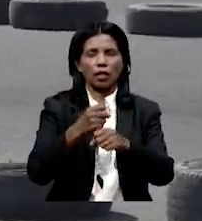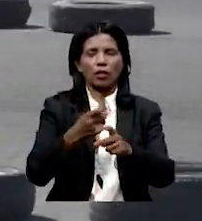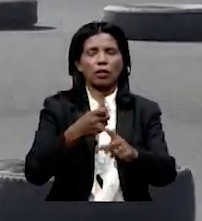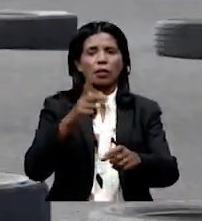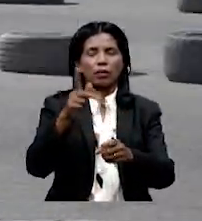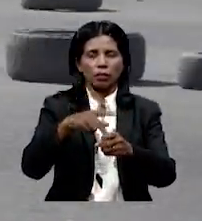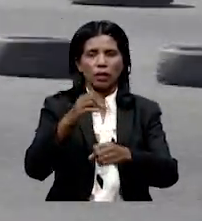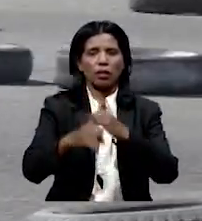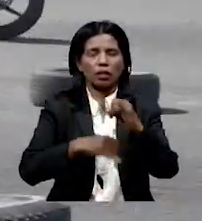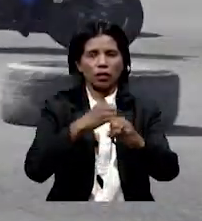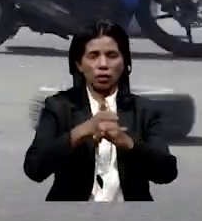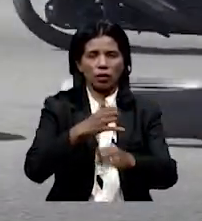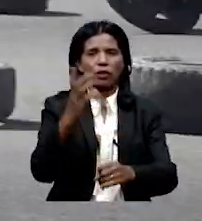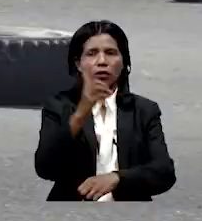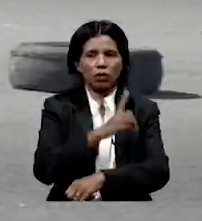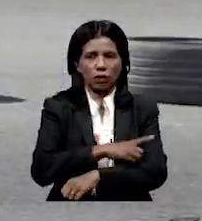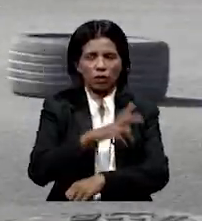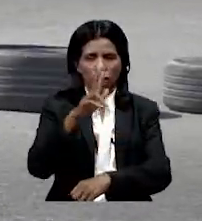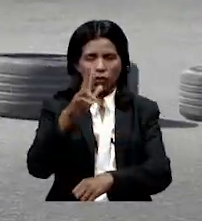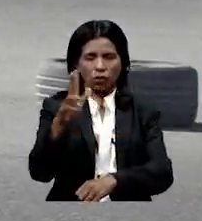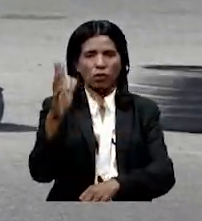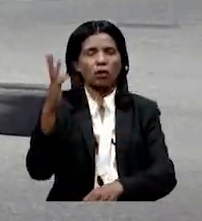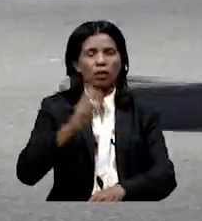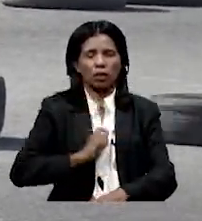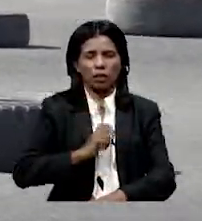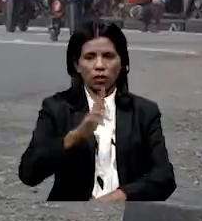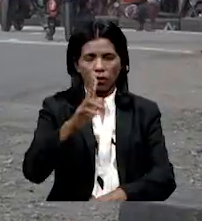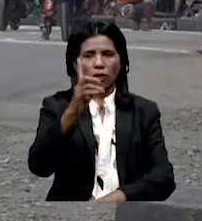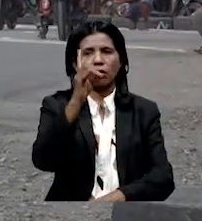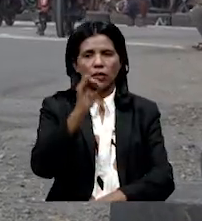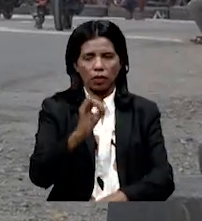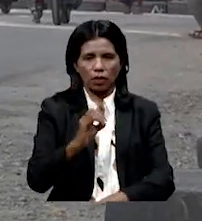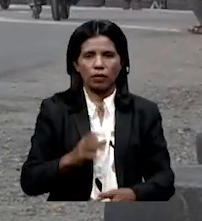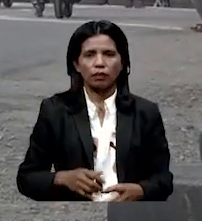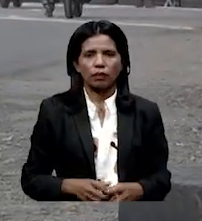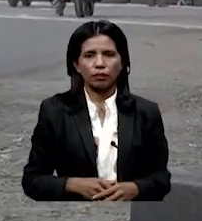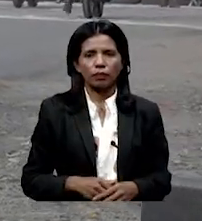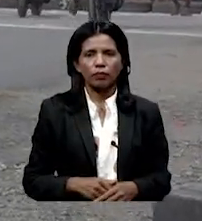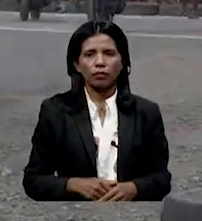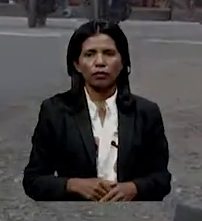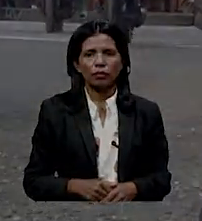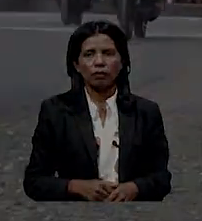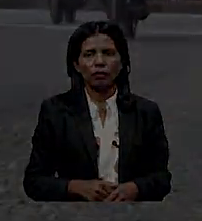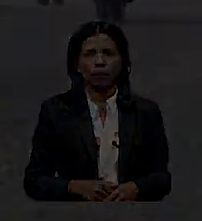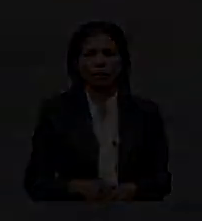Timor SA durante loron tolu iha tasti tolu dili. Equipa cobertura, Gemen.